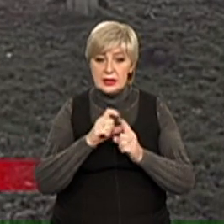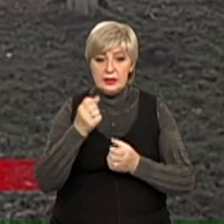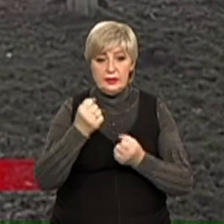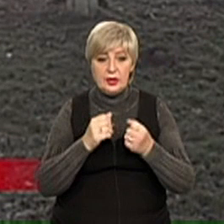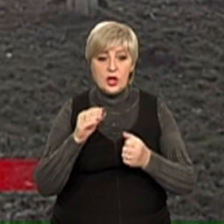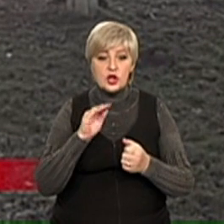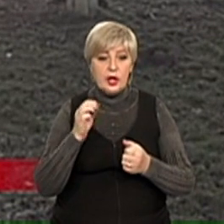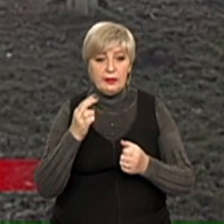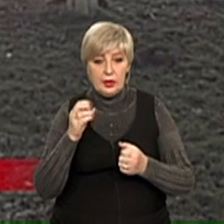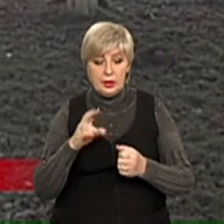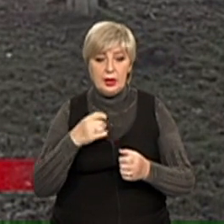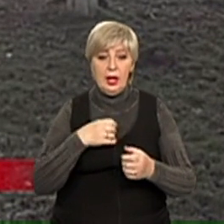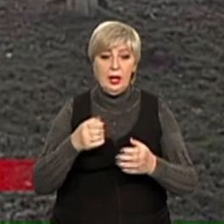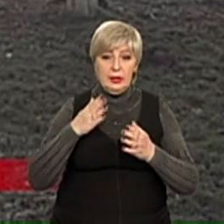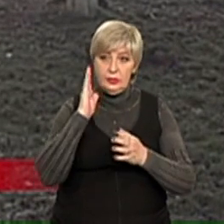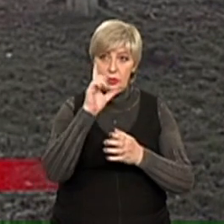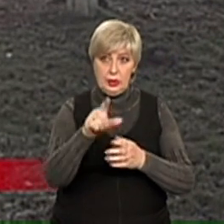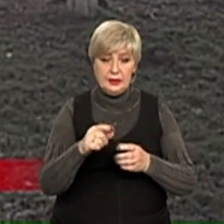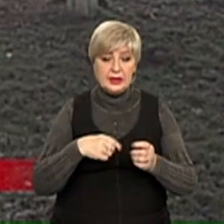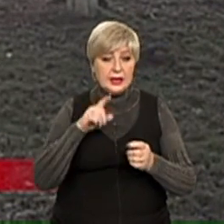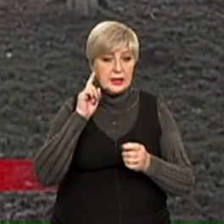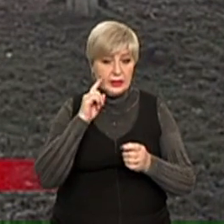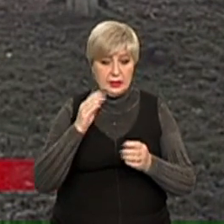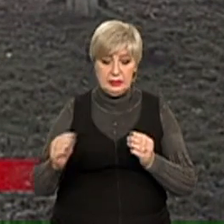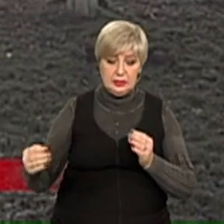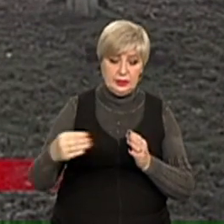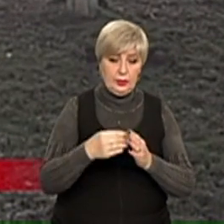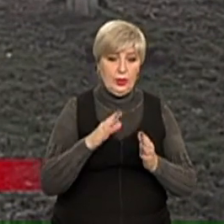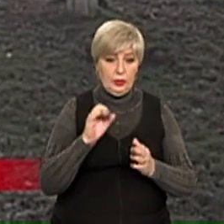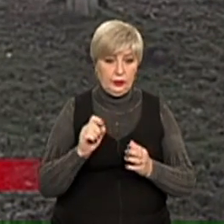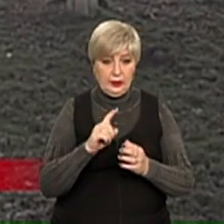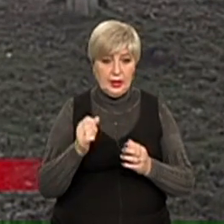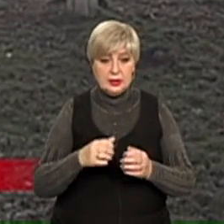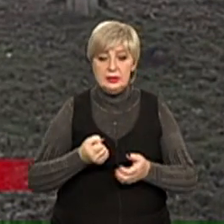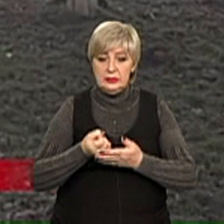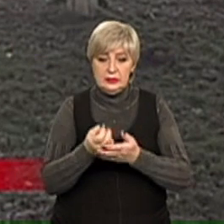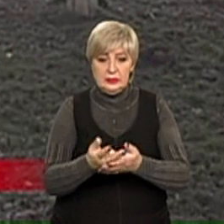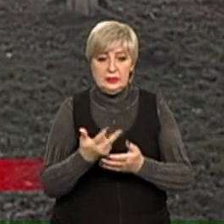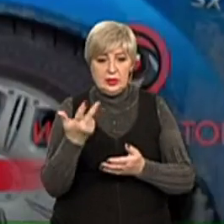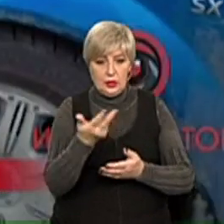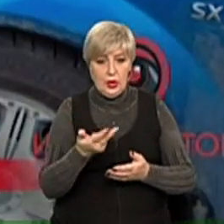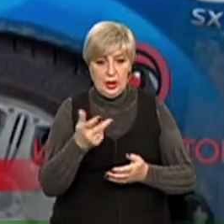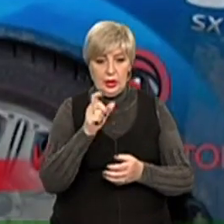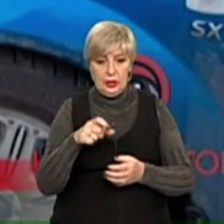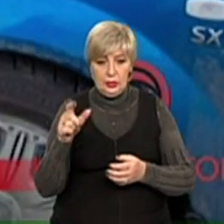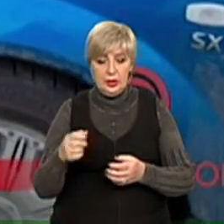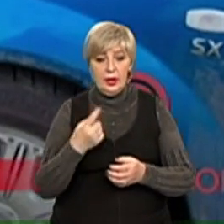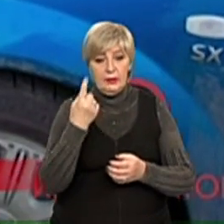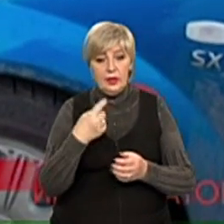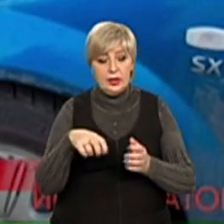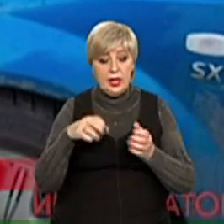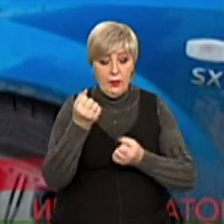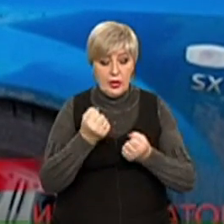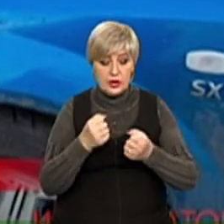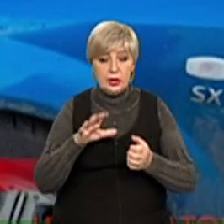на зелений, як збоку виїхав автомобіль ВАЗ. Під час аварії травмувались троє людей. Їх госпіталізували до лікарні. В одній з машин була